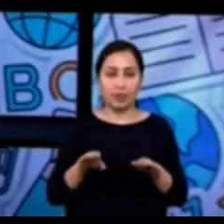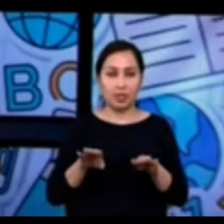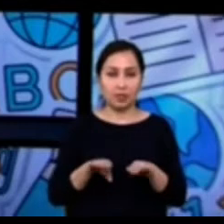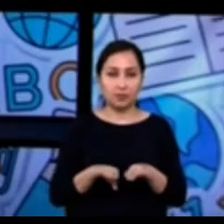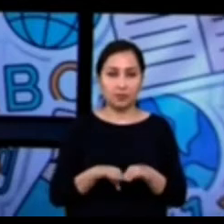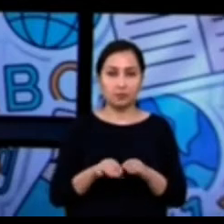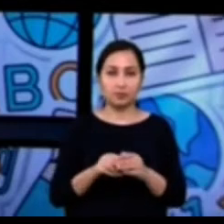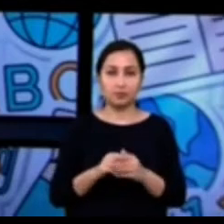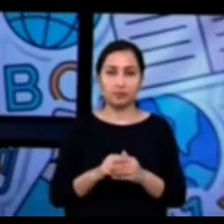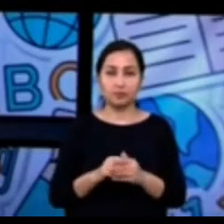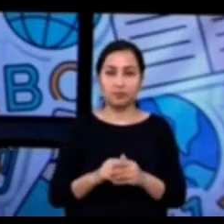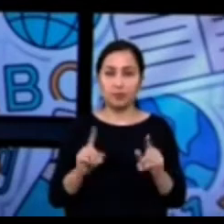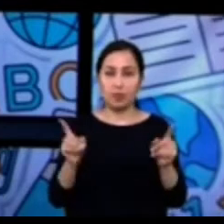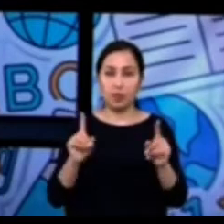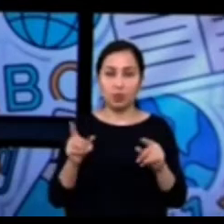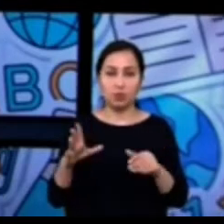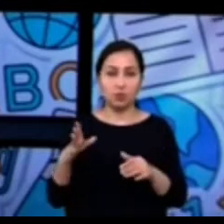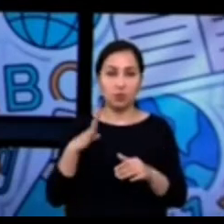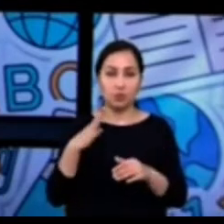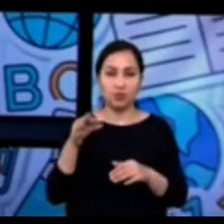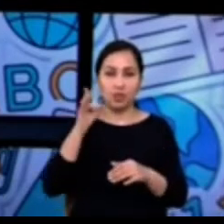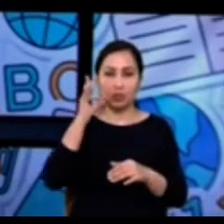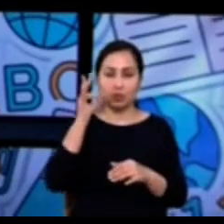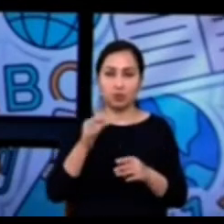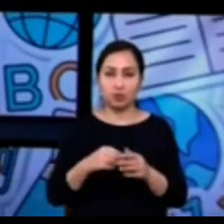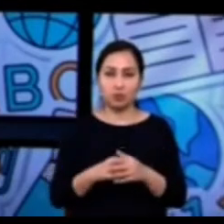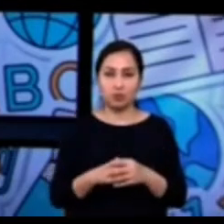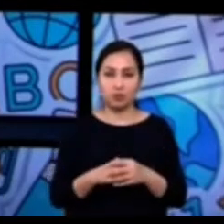Так, что происходит осенью?